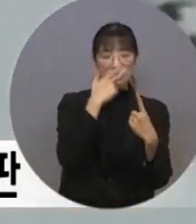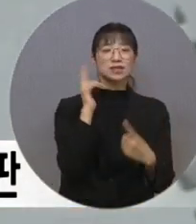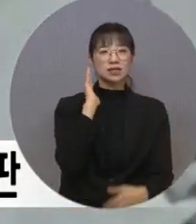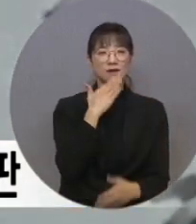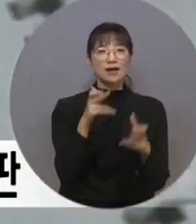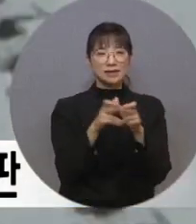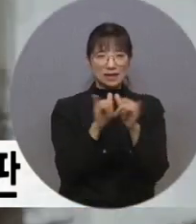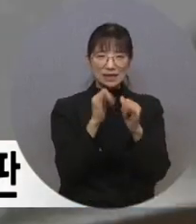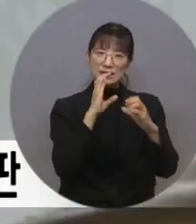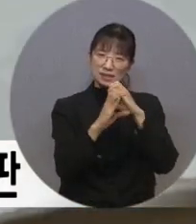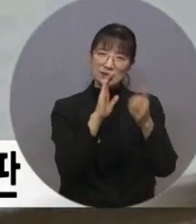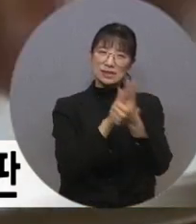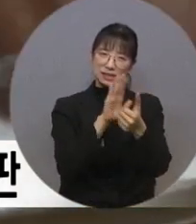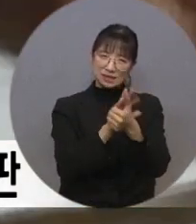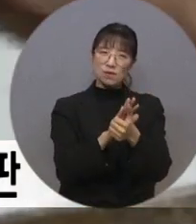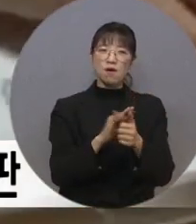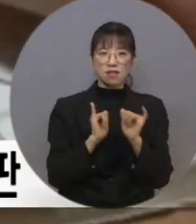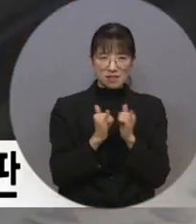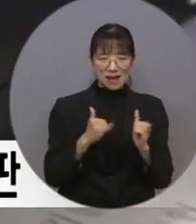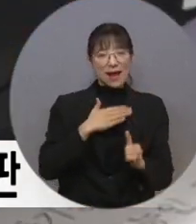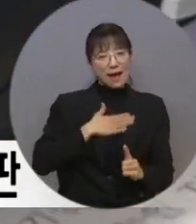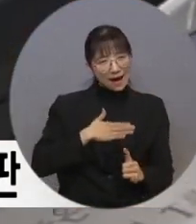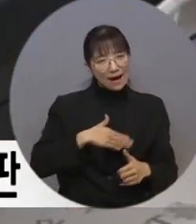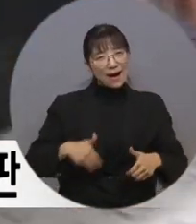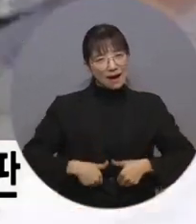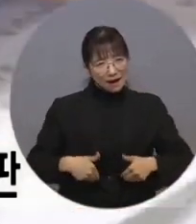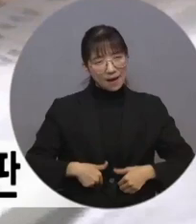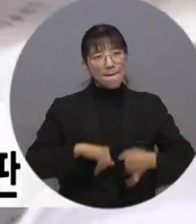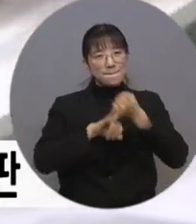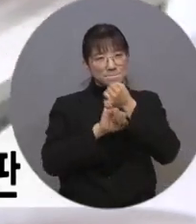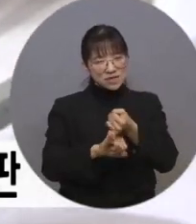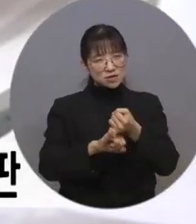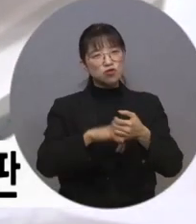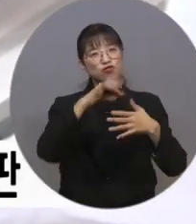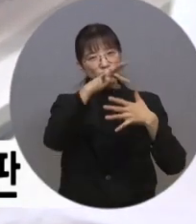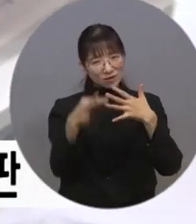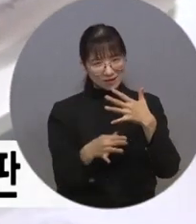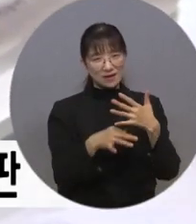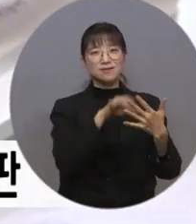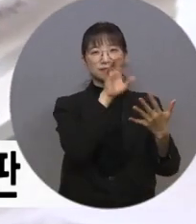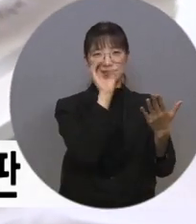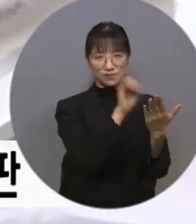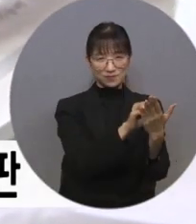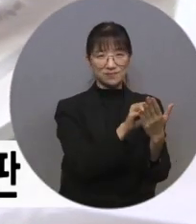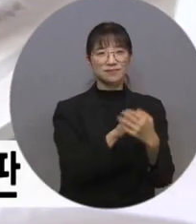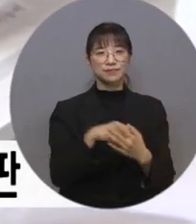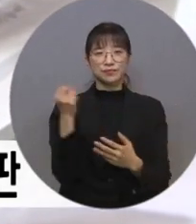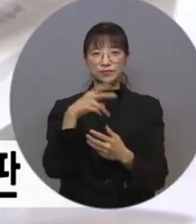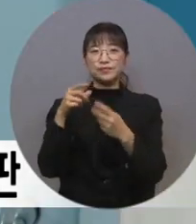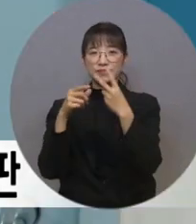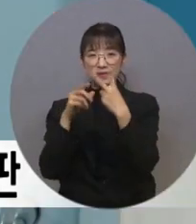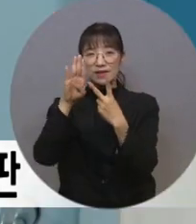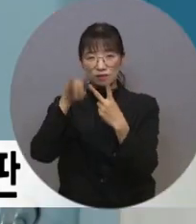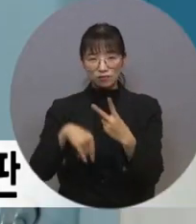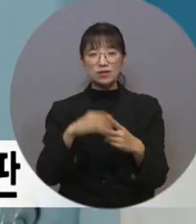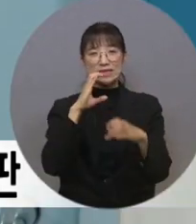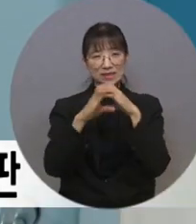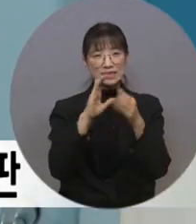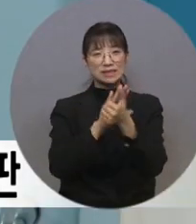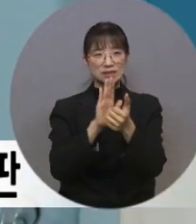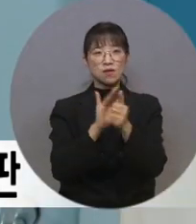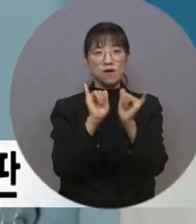시청각장애인의 의사소통 지원이니 알아야 할 필수 사항을 정리했습니다 이분은 의사소통지원인을